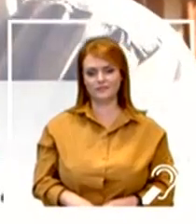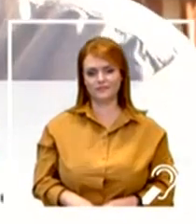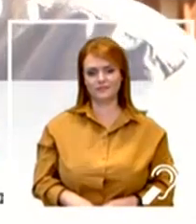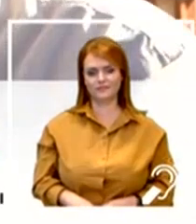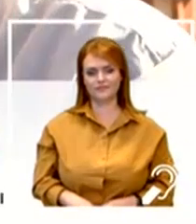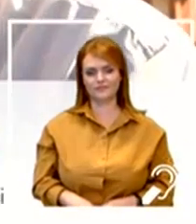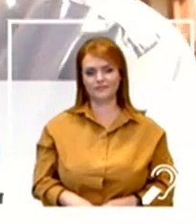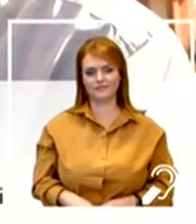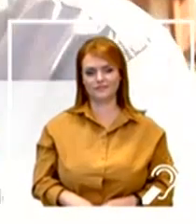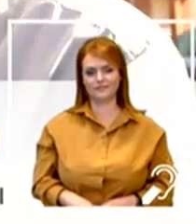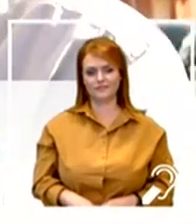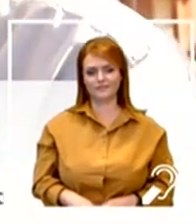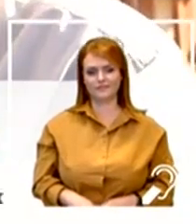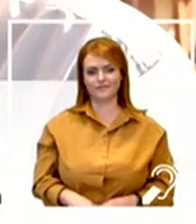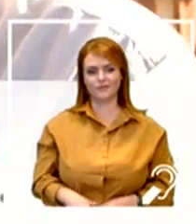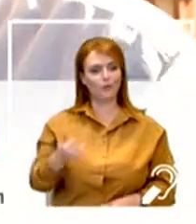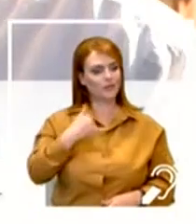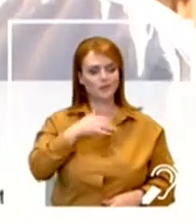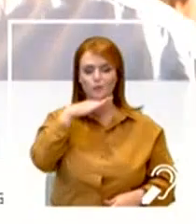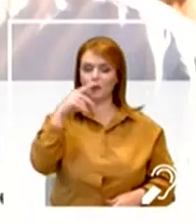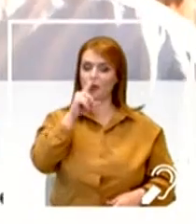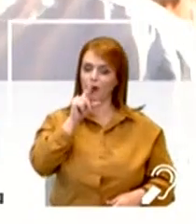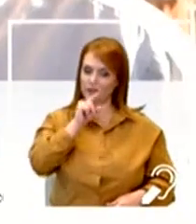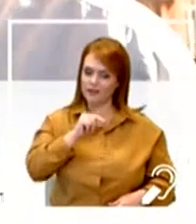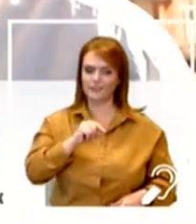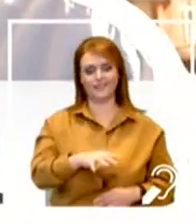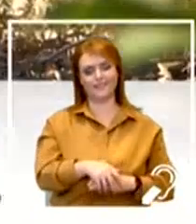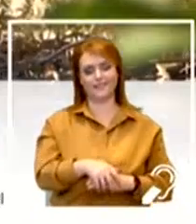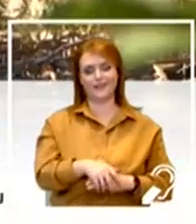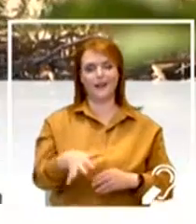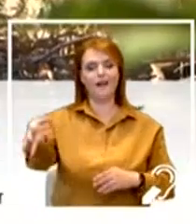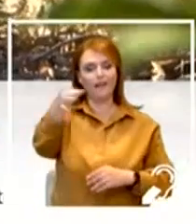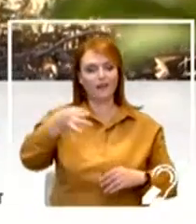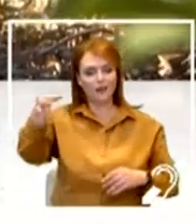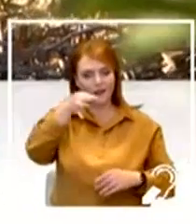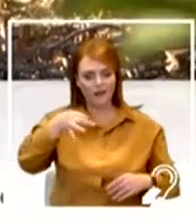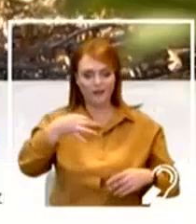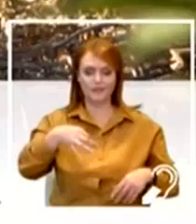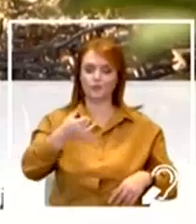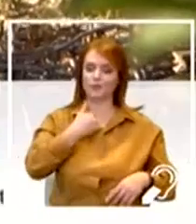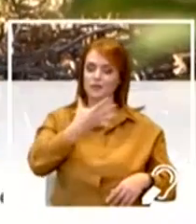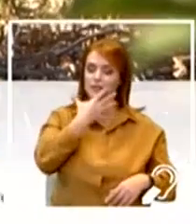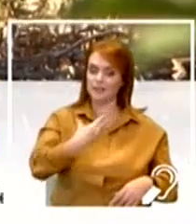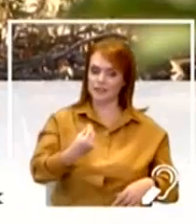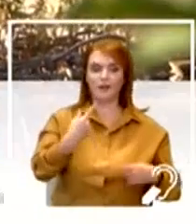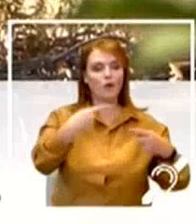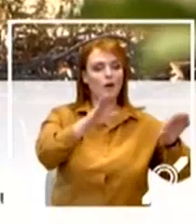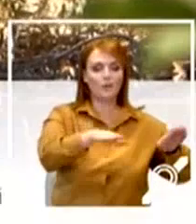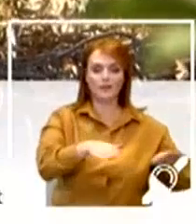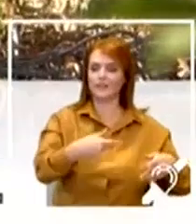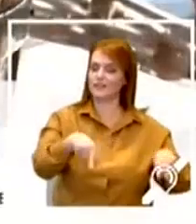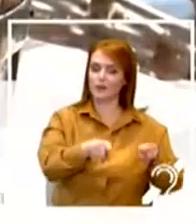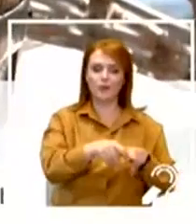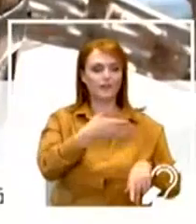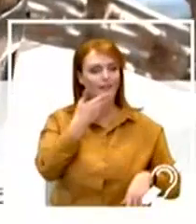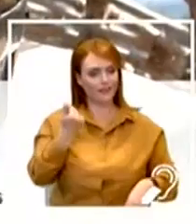Balta mea sunt foarte frumoasă, păsări sunt foarte multe. Unde, în altă parte, cred că așa păsări nu găsim, chiar dacă sunt, dar